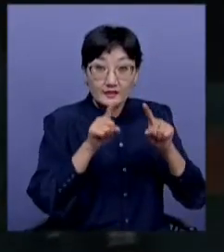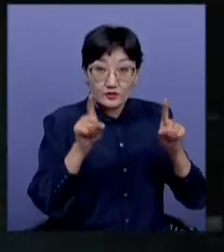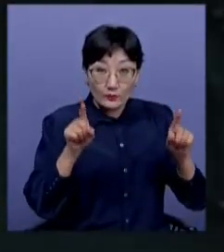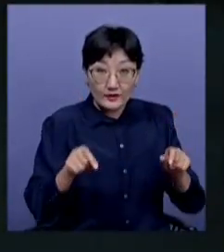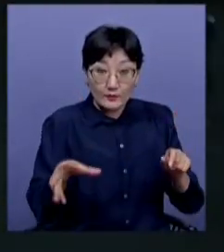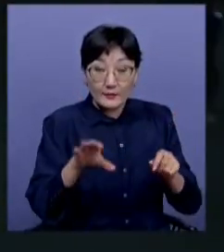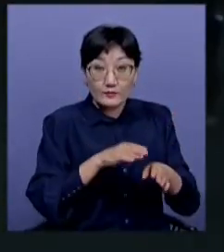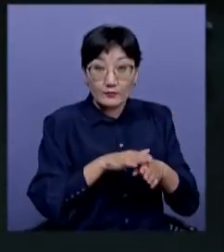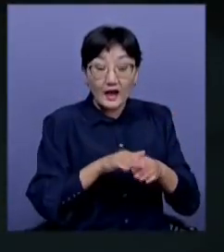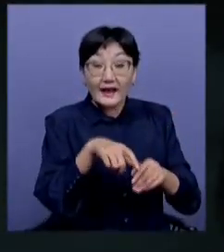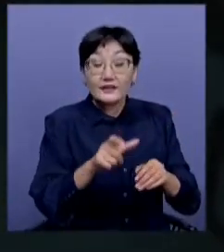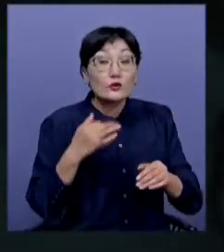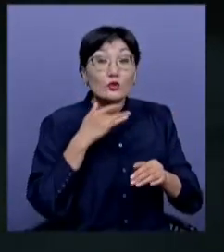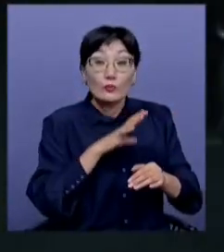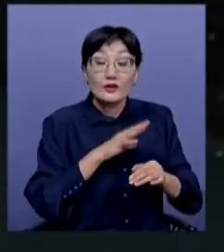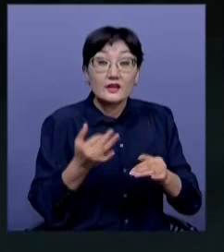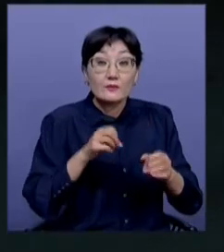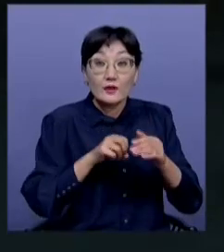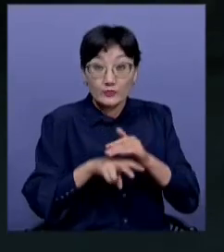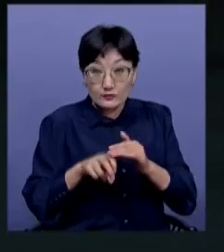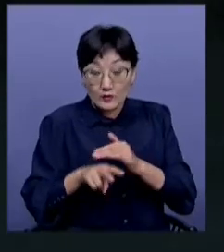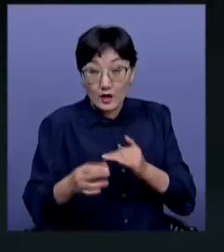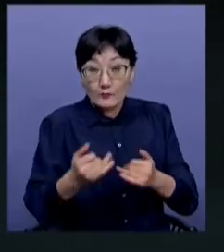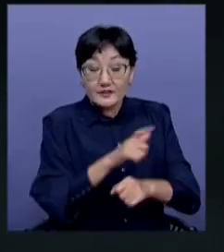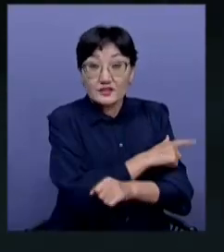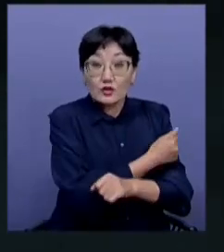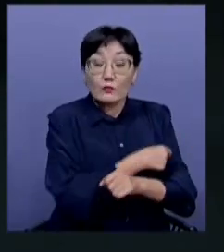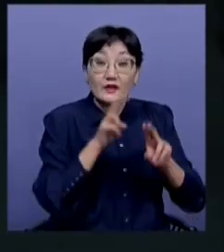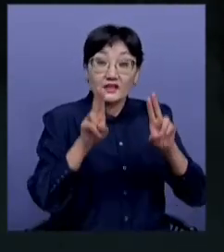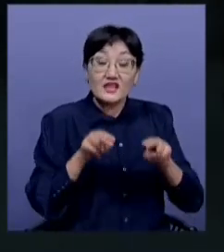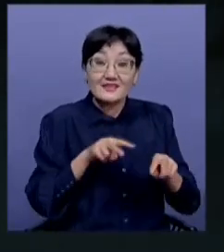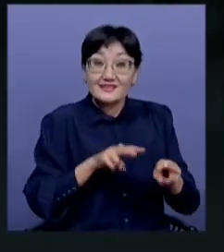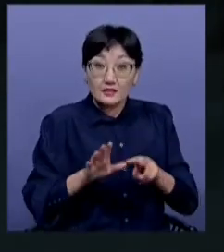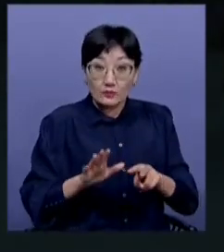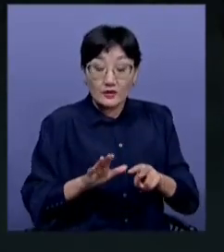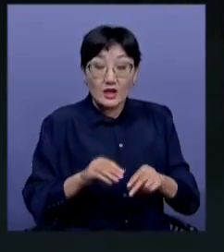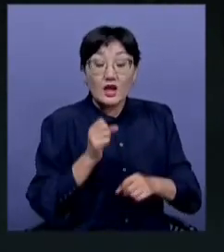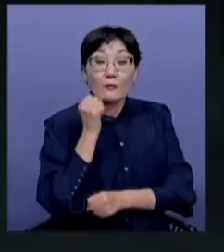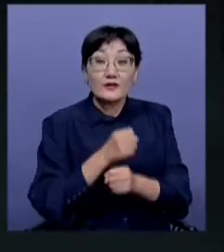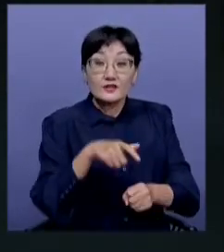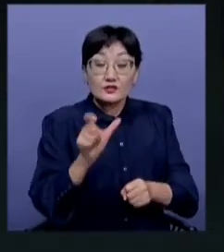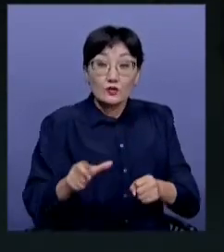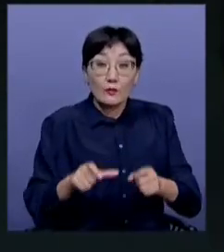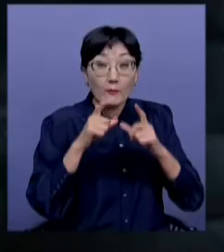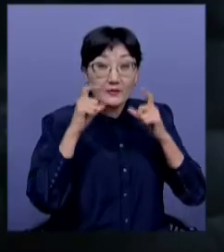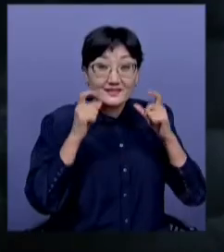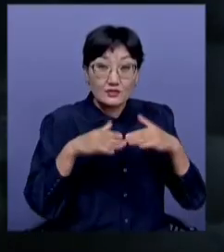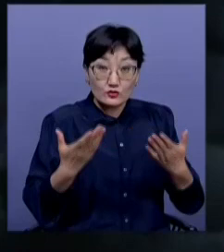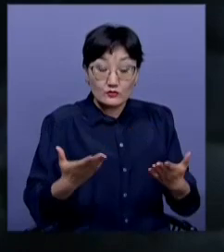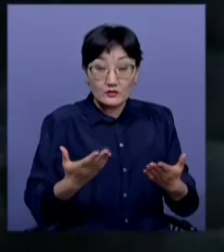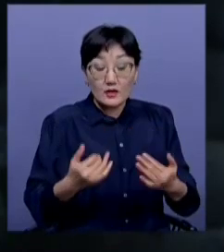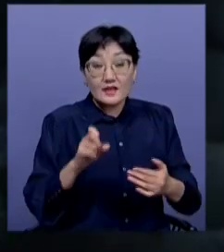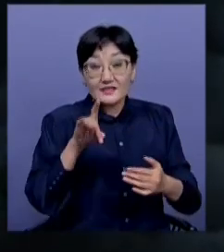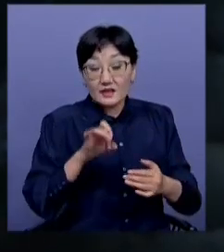барлығы жапа тармағай қашып кетті. Және бір байқағанымыз мұнда санитарлық талап ешқандай сақталмаған, қызметкерлерінің өзі маскасыз жүр.